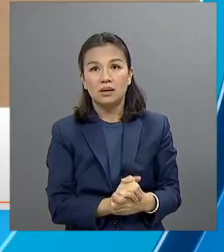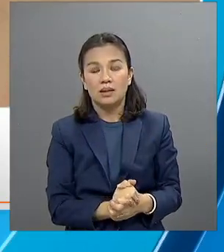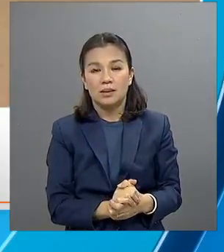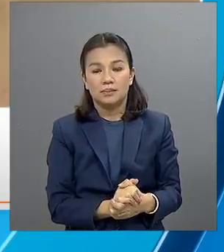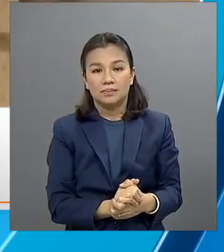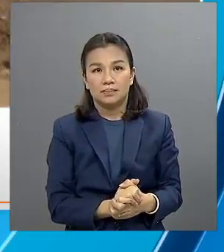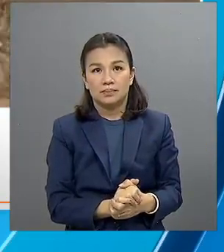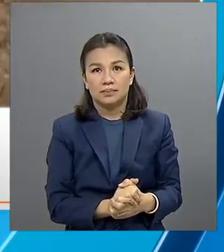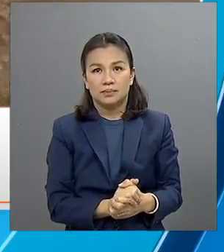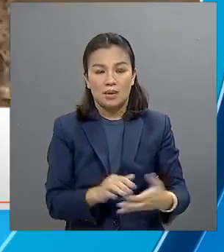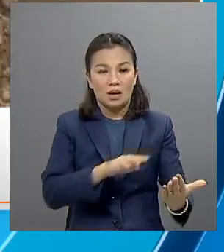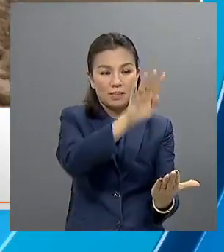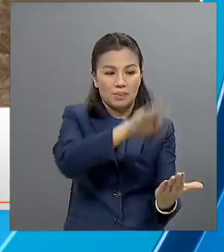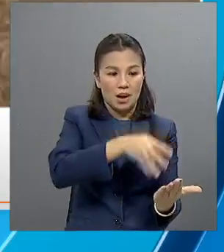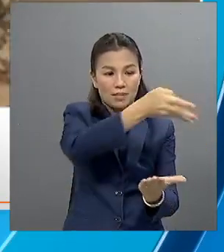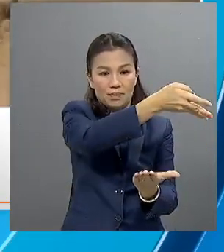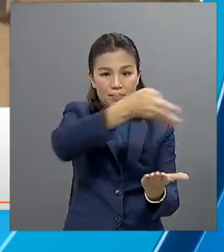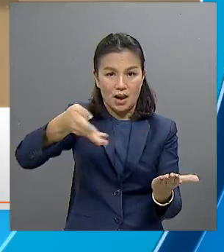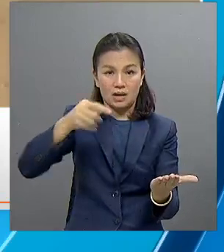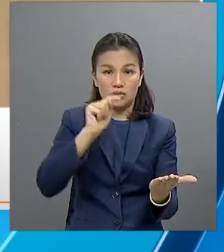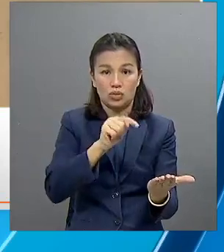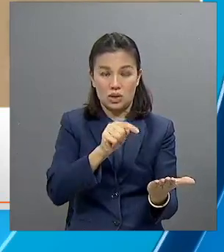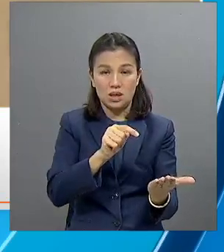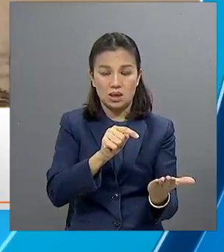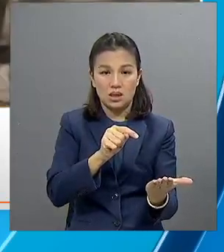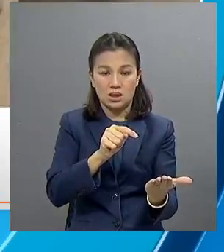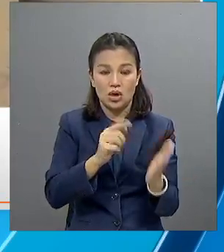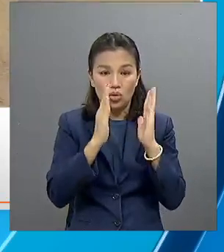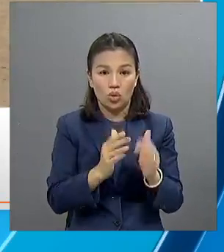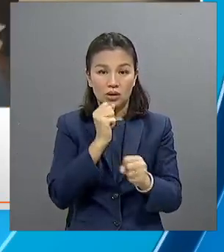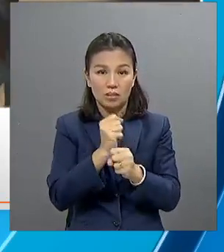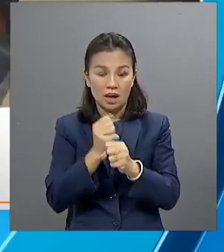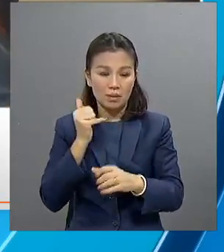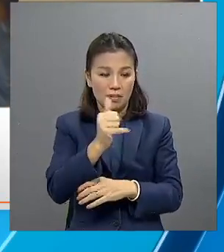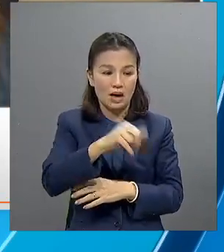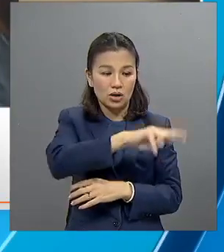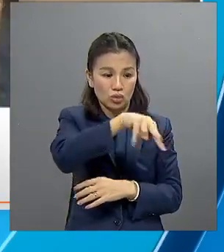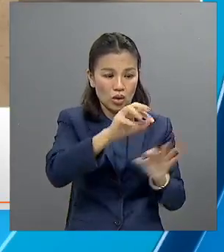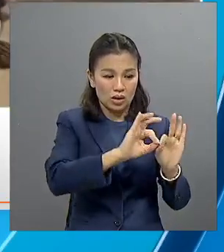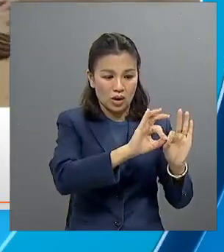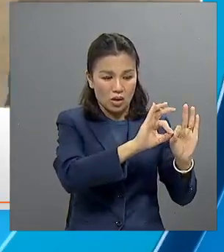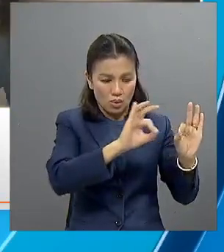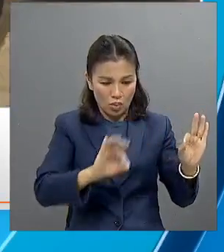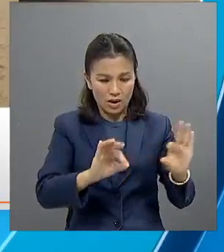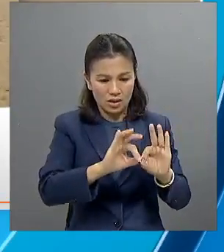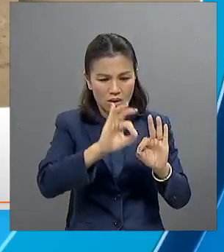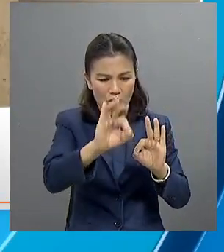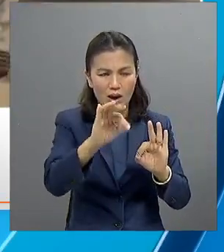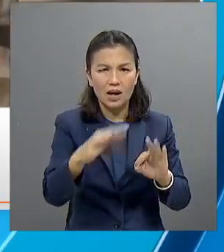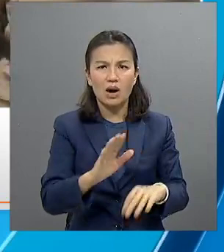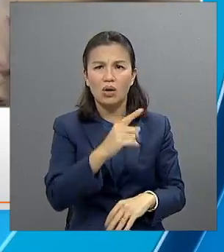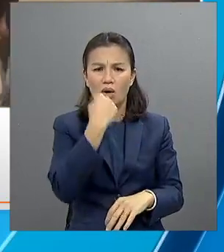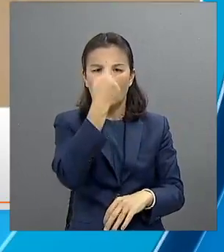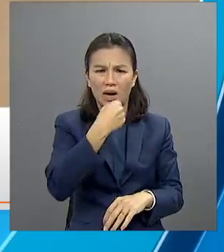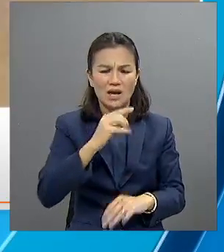มันมีผังอยู่แล้วก็ทางเจ้าที่เราไปสำรวจหลังวัดแล้วก็มันก็เขาก็ยังไม่ระบุว่าเป็นใครไม่มีชื่อคนเ